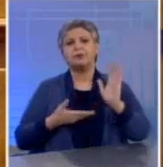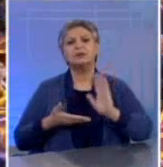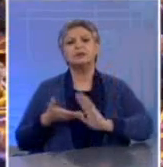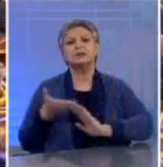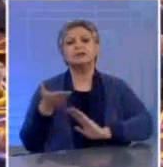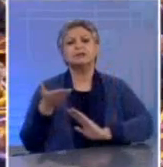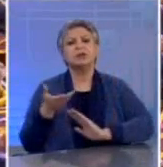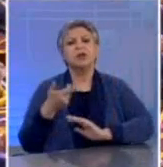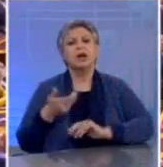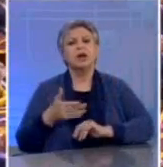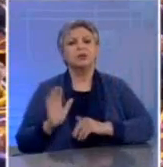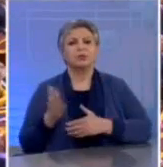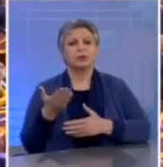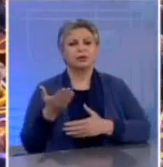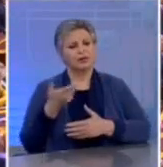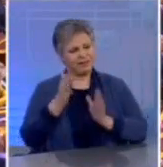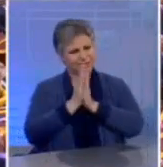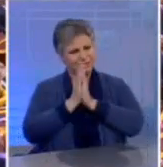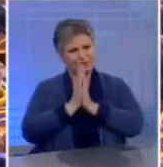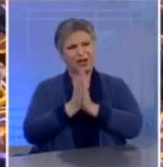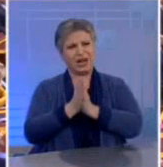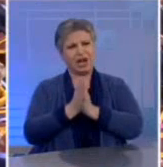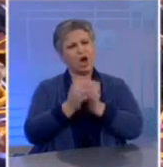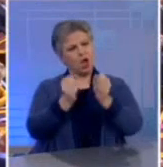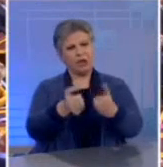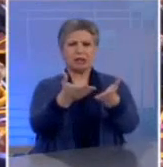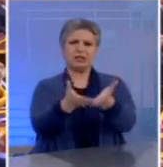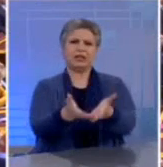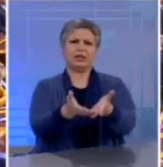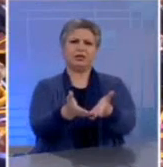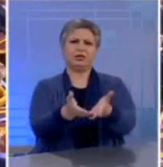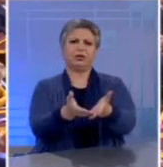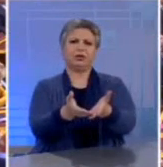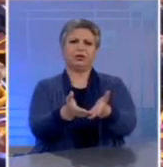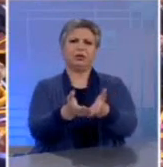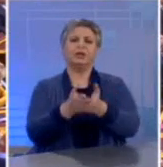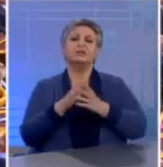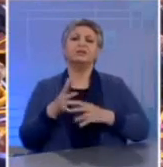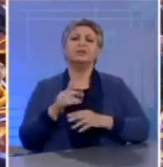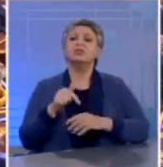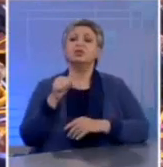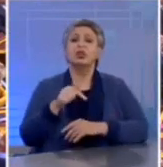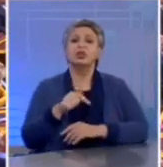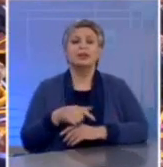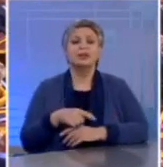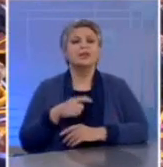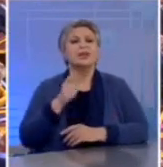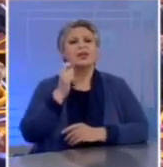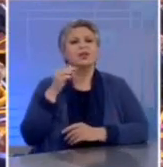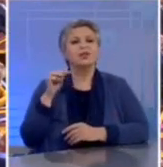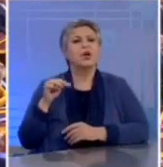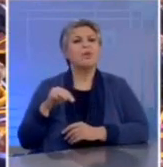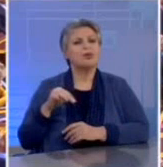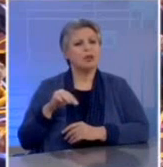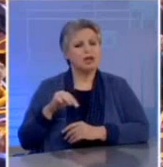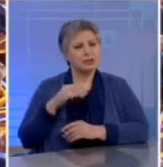Μήπως είναι... Κάτσε αγόρι μου κάτω. Σας παρακαλώ. Κύριε Γεωργαντά. Ήγε ο κύριος Μητσοτάκης στο Ευρωπαϊκό Λαϊκό